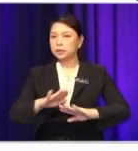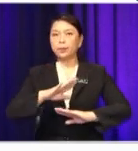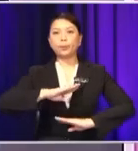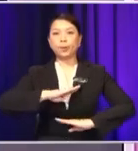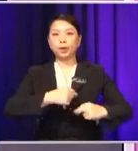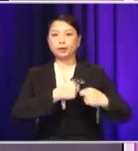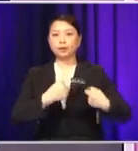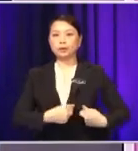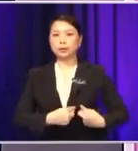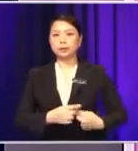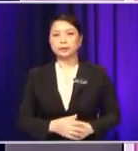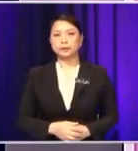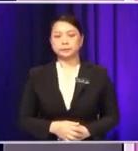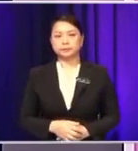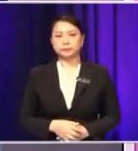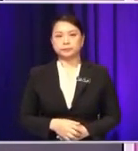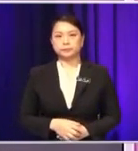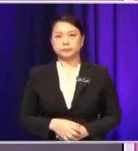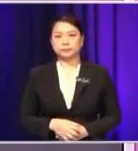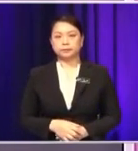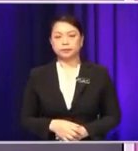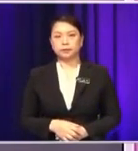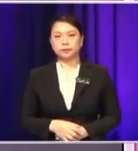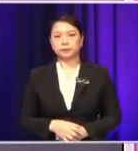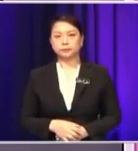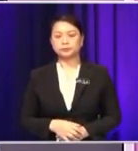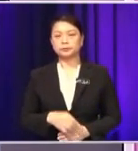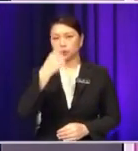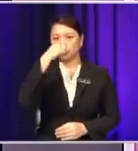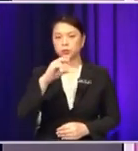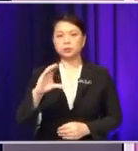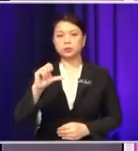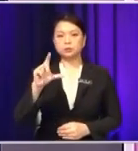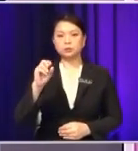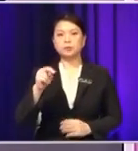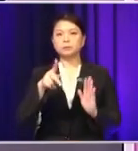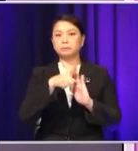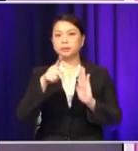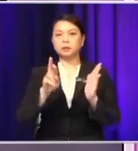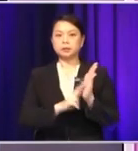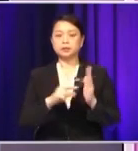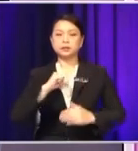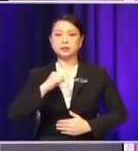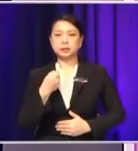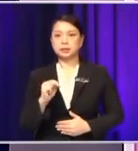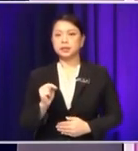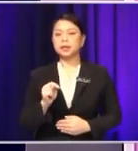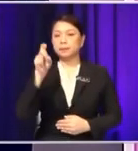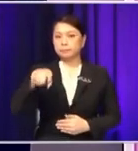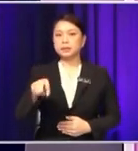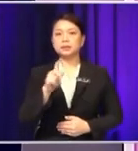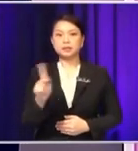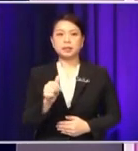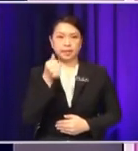peroleh nanti. Itu yang ada perbezaan dia. Dan kepada calon persendirian, pastikan anda semua yang akan menjadi